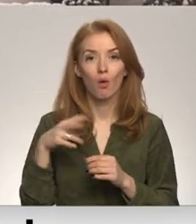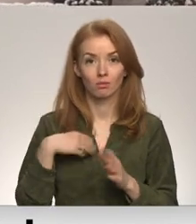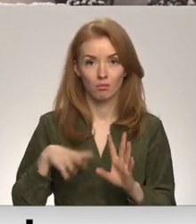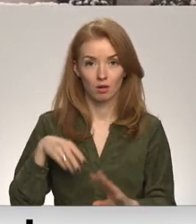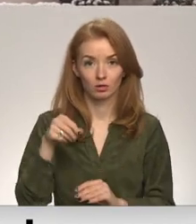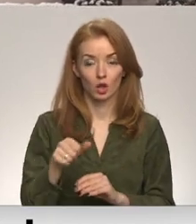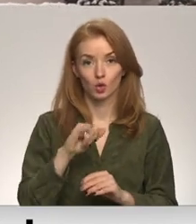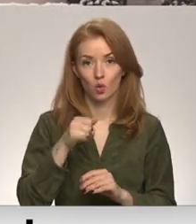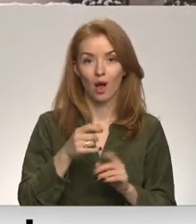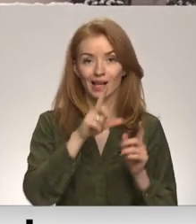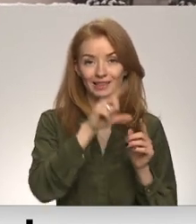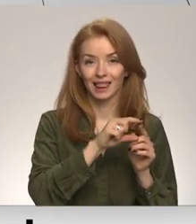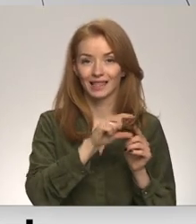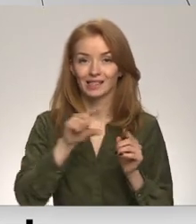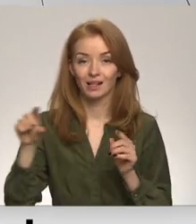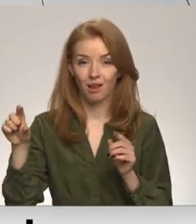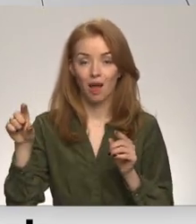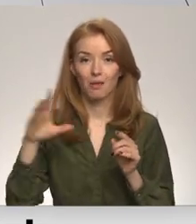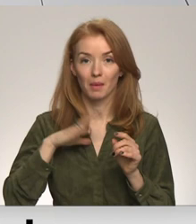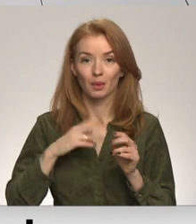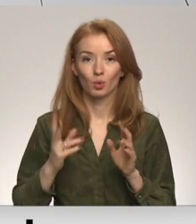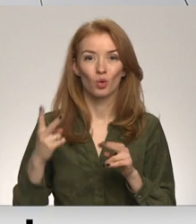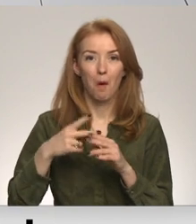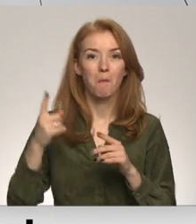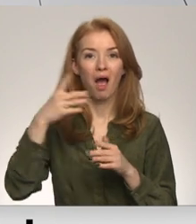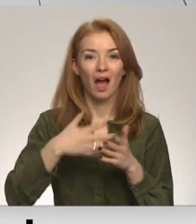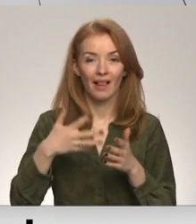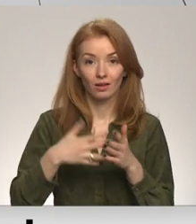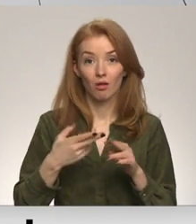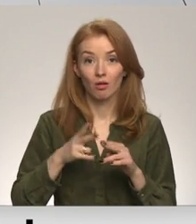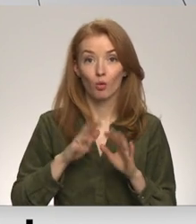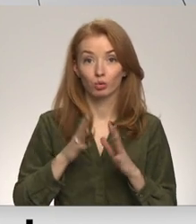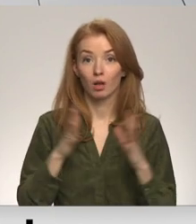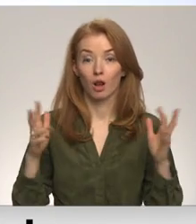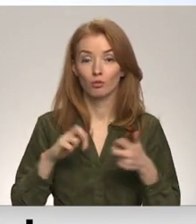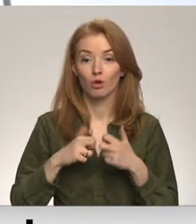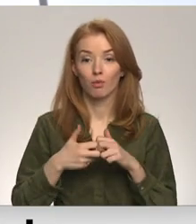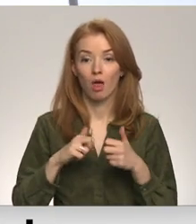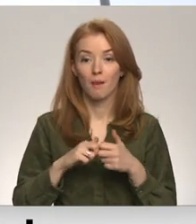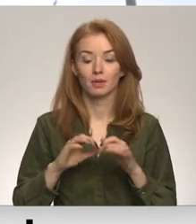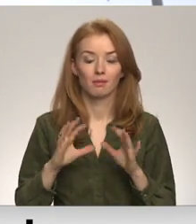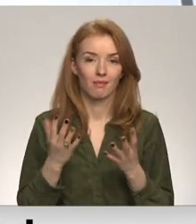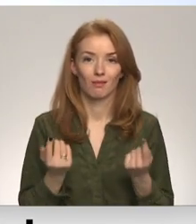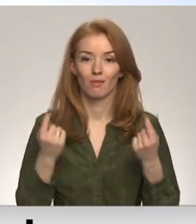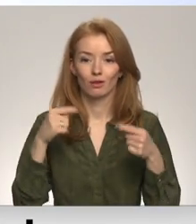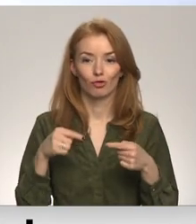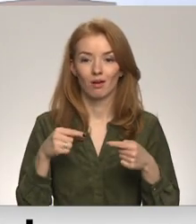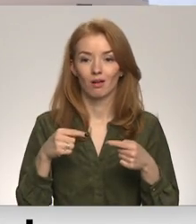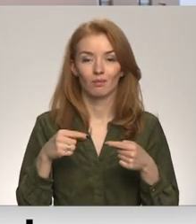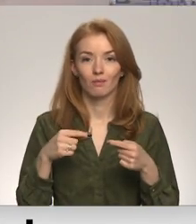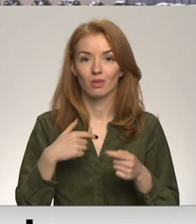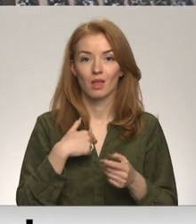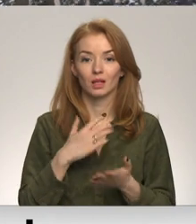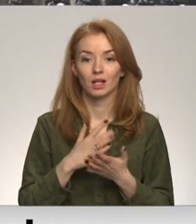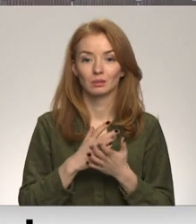acīm redzot, pēc tā izlīdzinātāja kaut kad nāks kaut kāds pārrēķins, un tad būs ziepes visdrīzāk. Bet šobrīd es